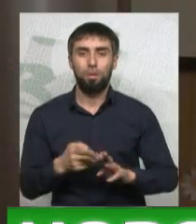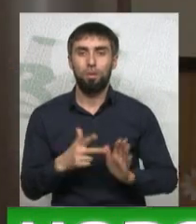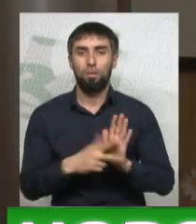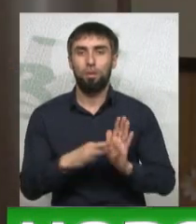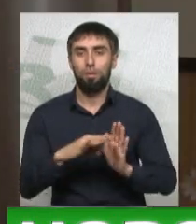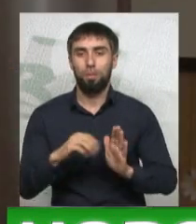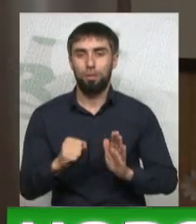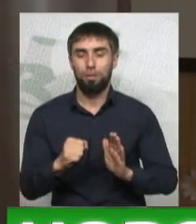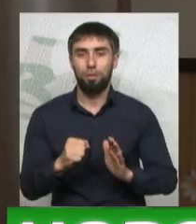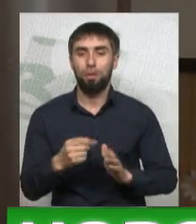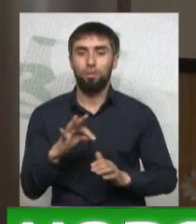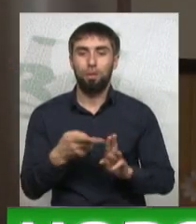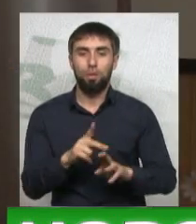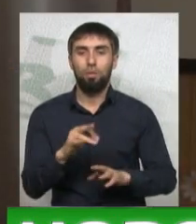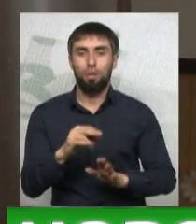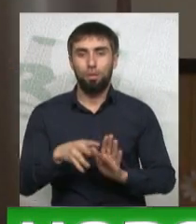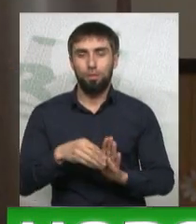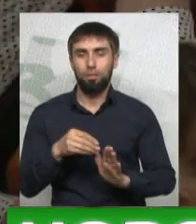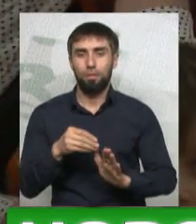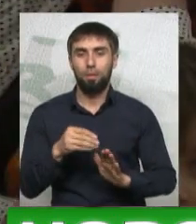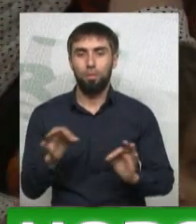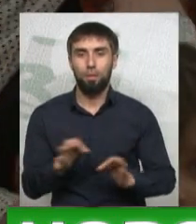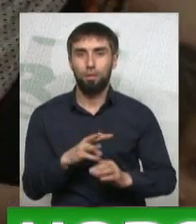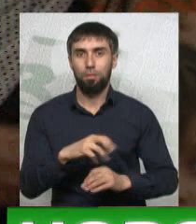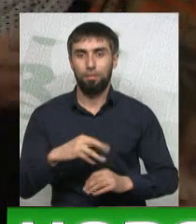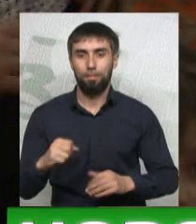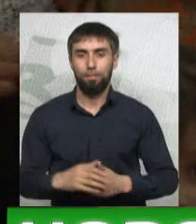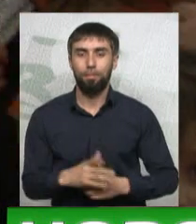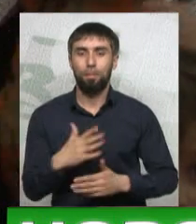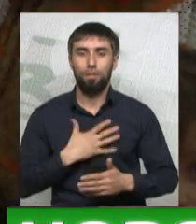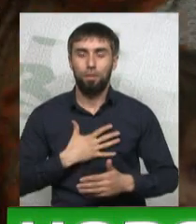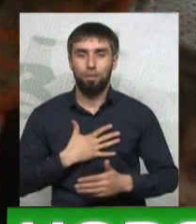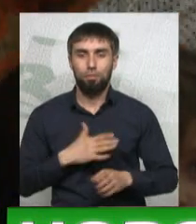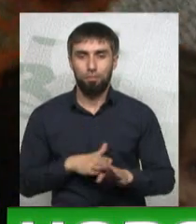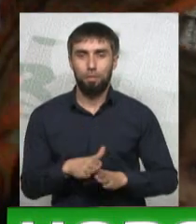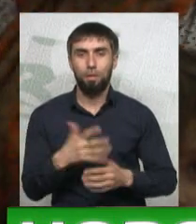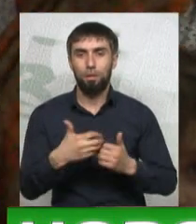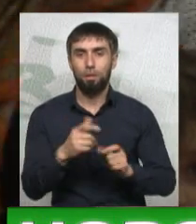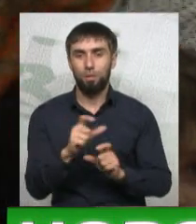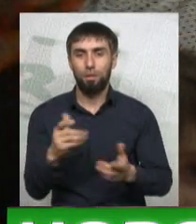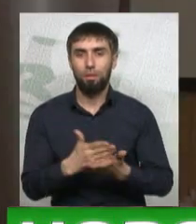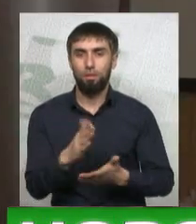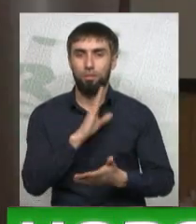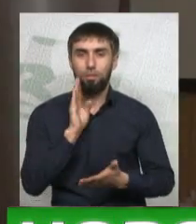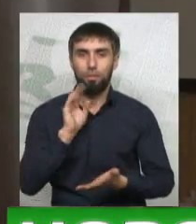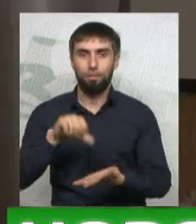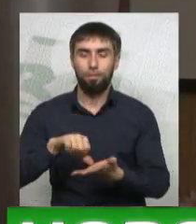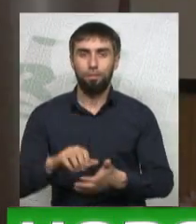марта. Для этого она выбрала композицию «Нана». Волнение переполняет, ведь среди зрителей находится ее мама.